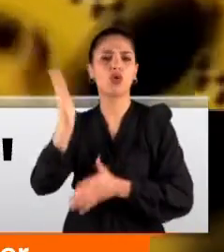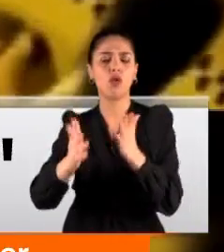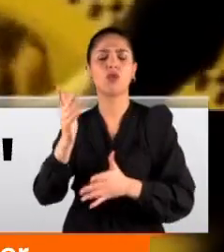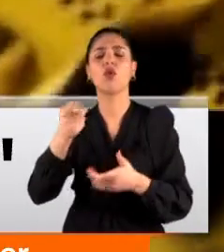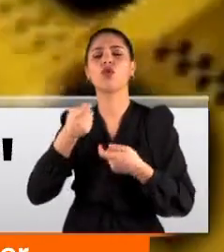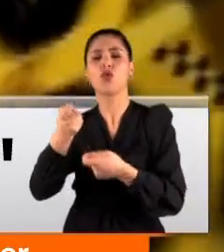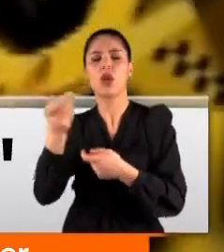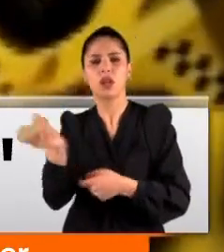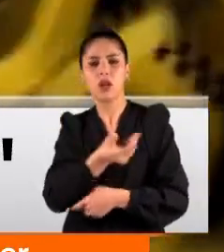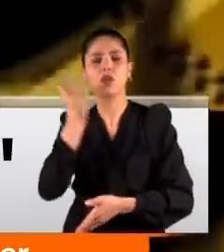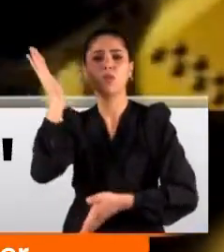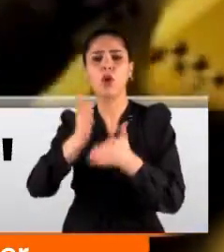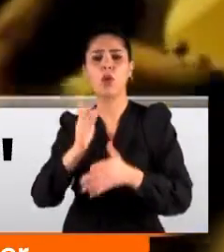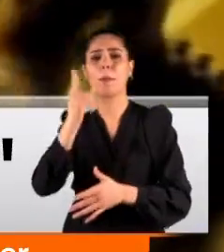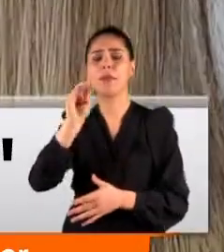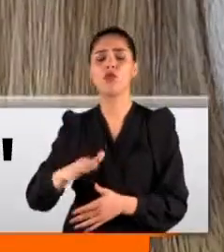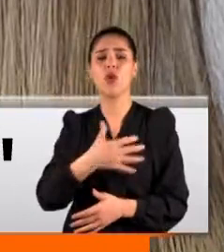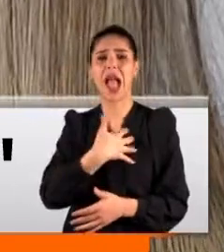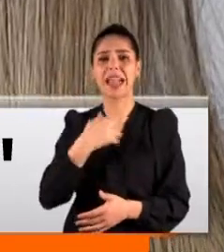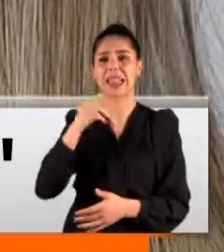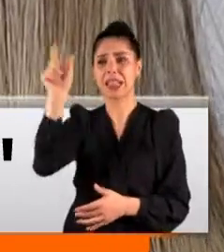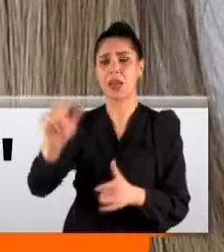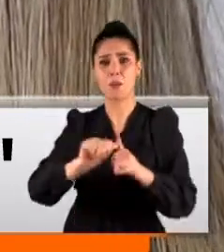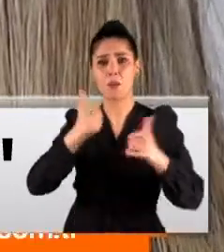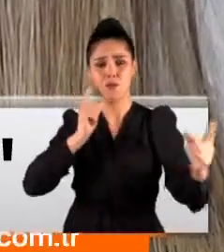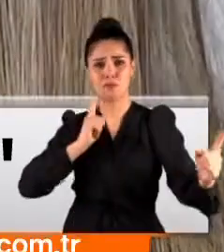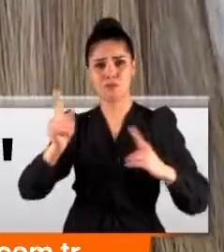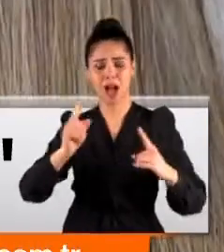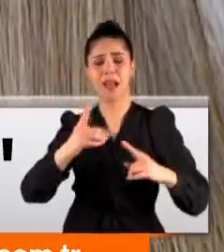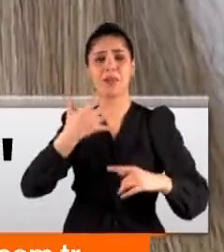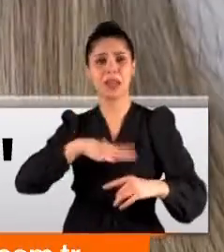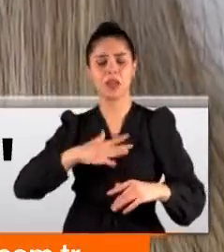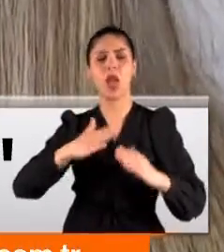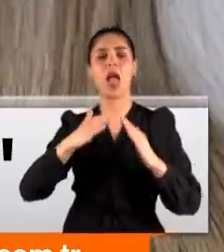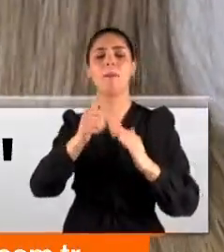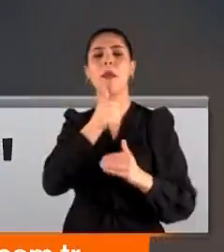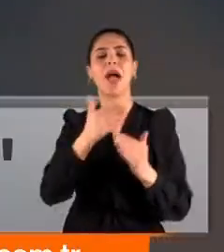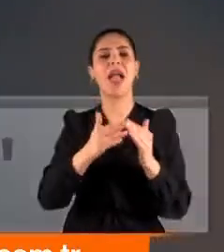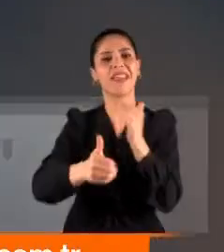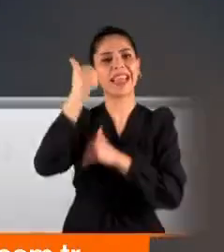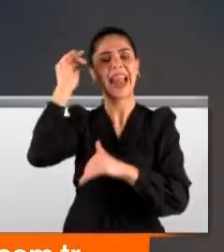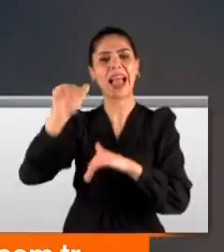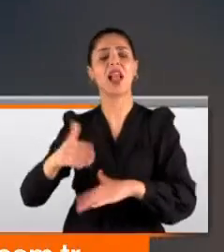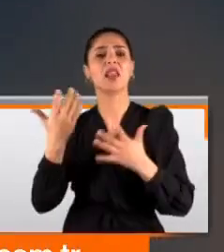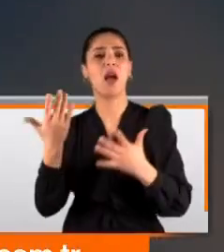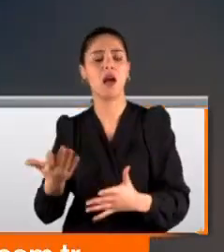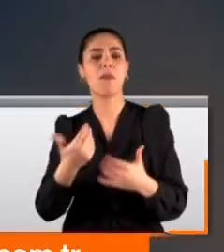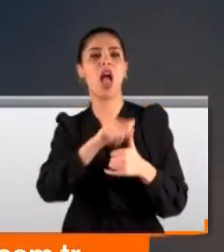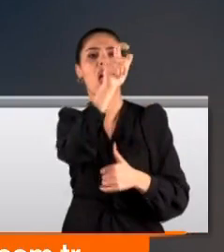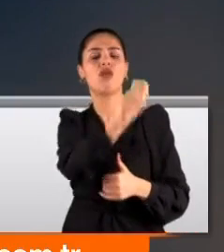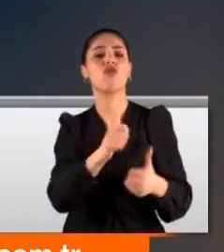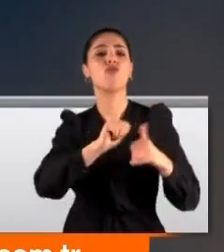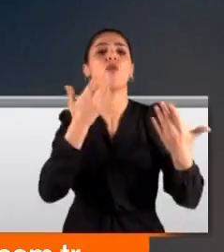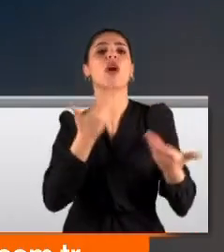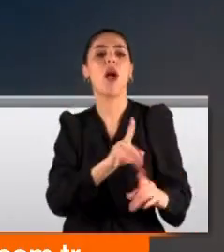yıllar süren şiddet yüzünden bir çocuk annesi kadın boşanma davası açıp baba evine döndü ama eski eş boşanmayı kabul etmedi.